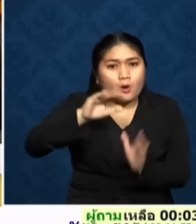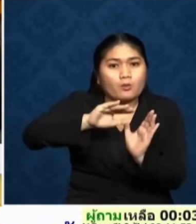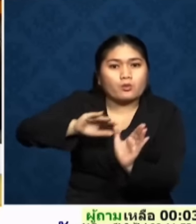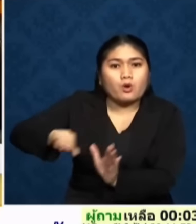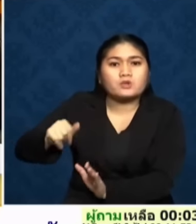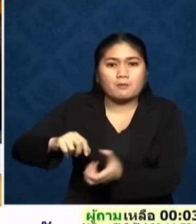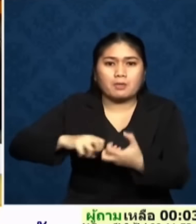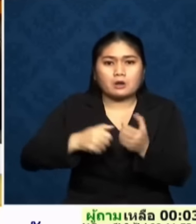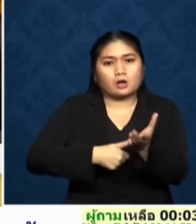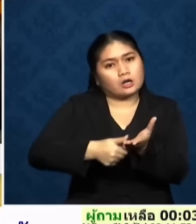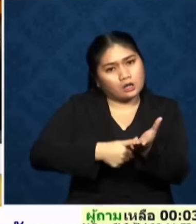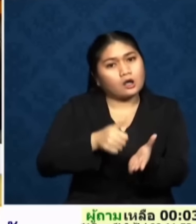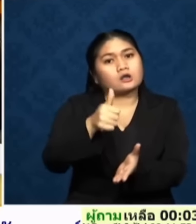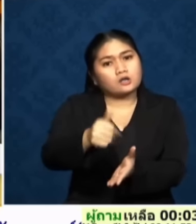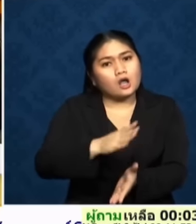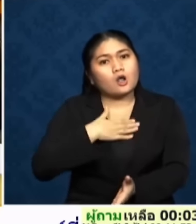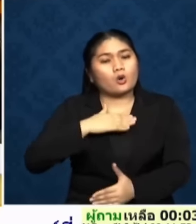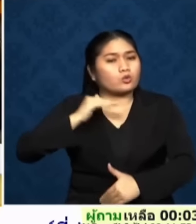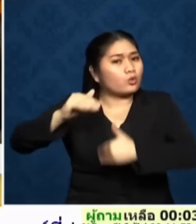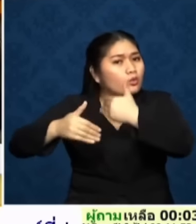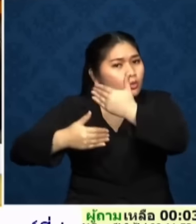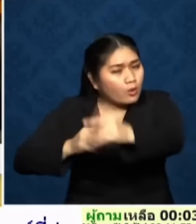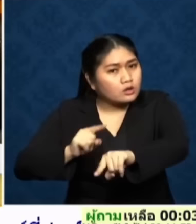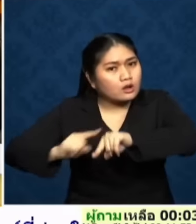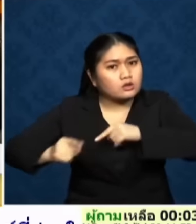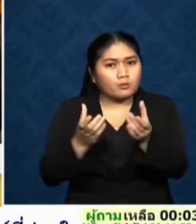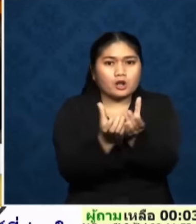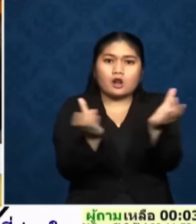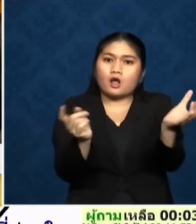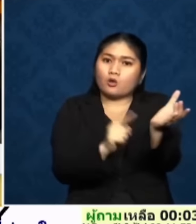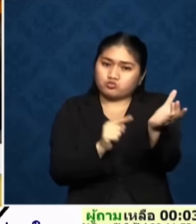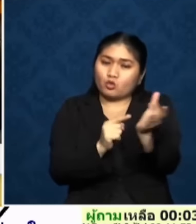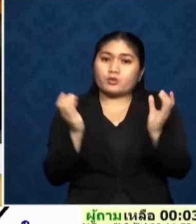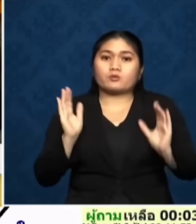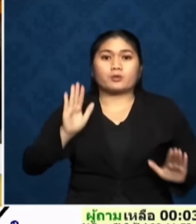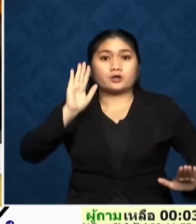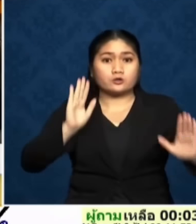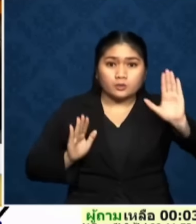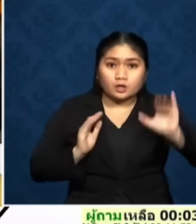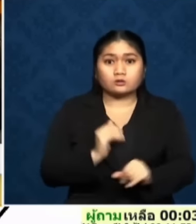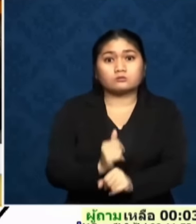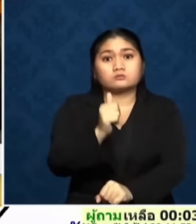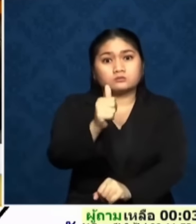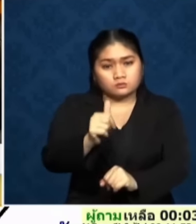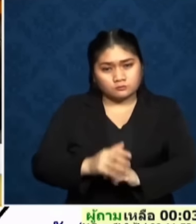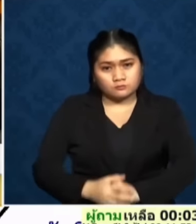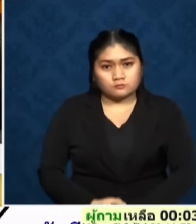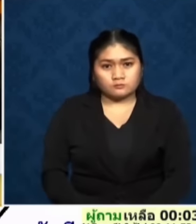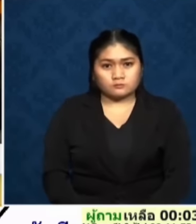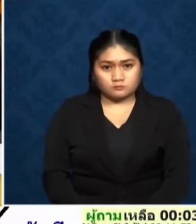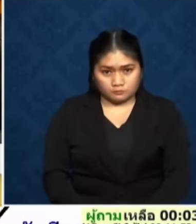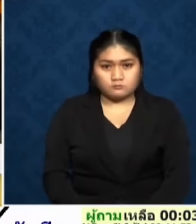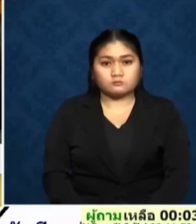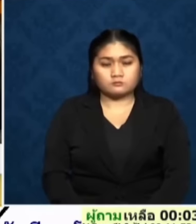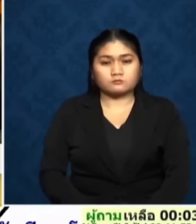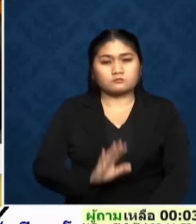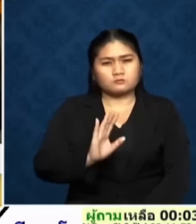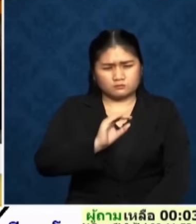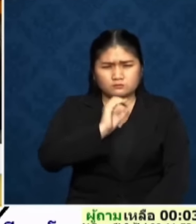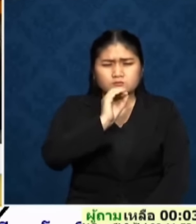การแก้ไขแล้วเราจะสามารถสถาปนารัฐธรรมนูญที่มีความเป็นประชาธิปไตยมากขึ้นได้ก็อยากจะบอกท่านอ